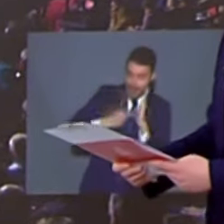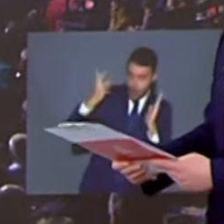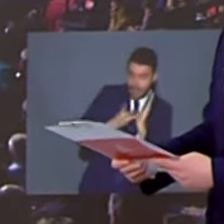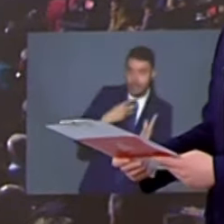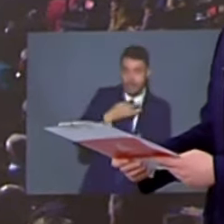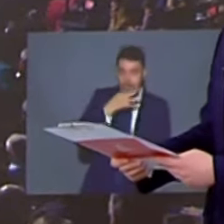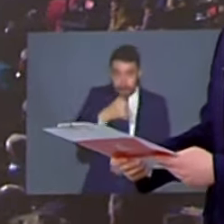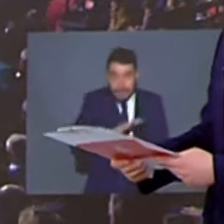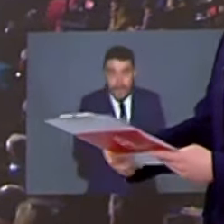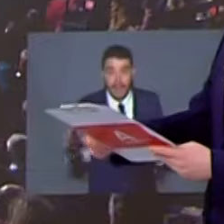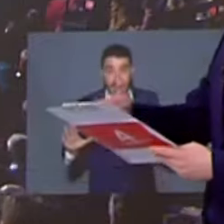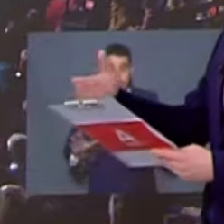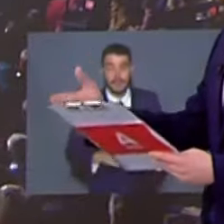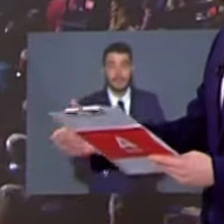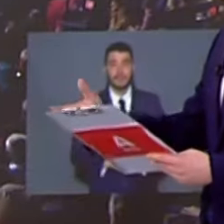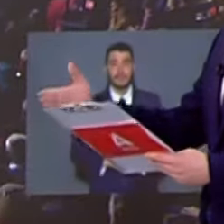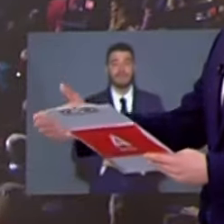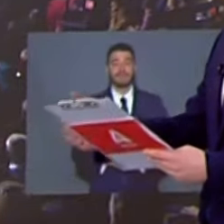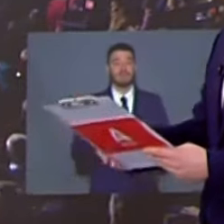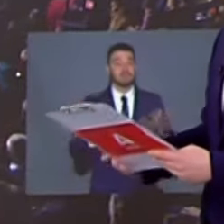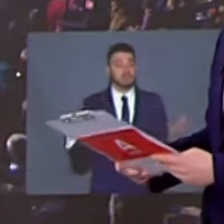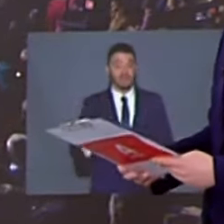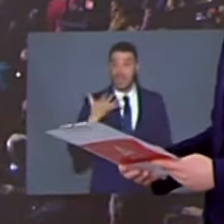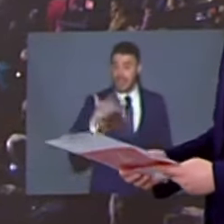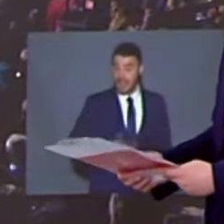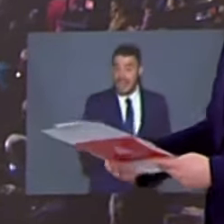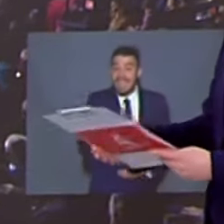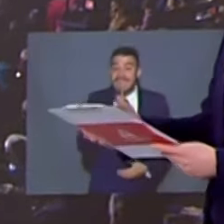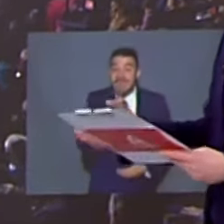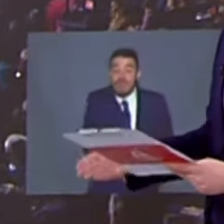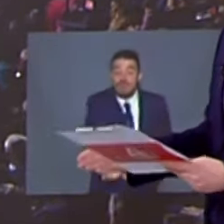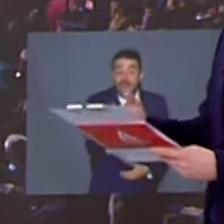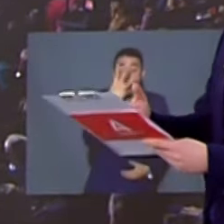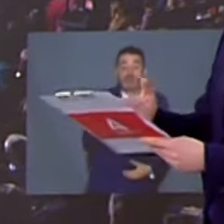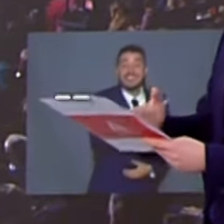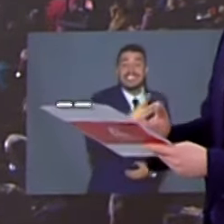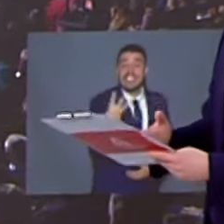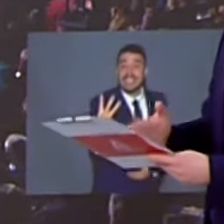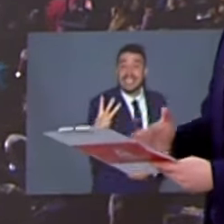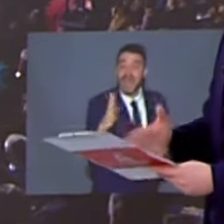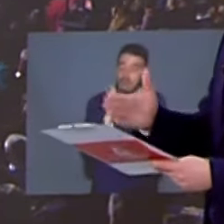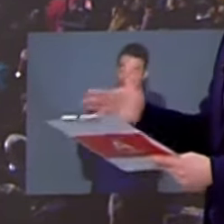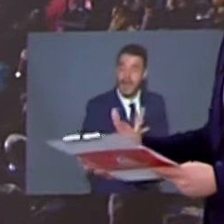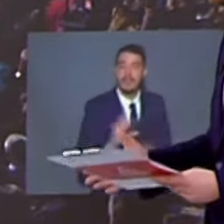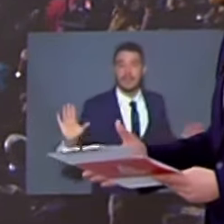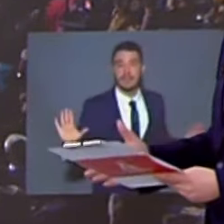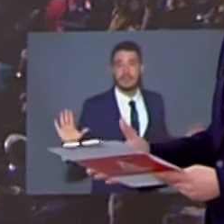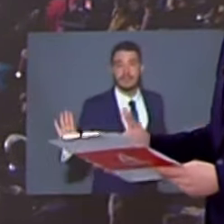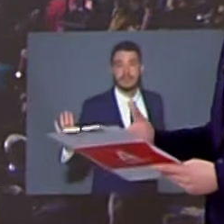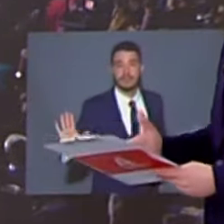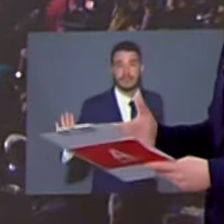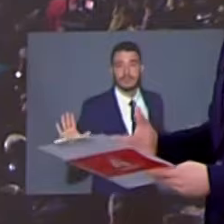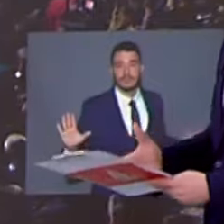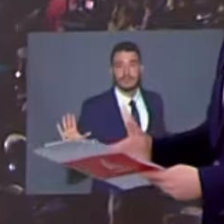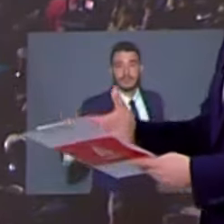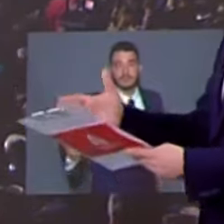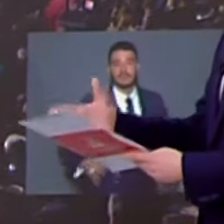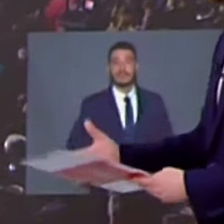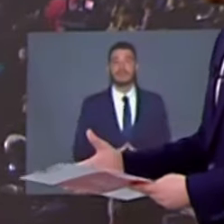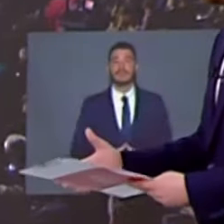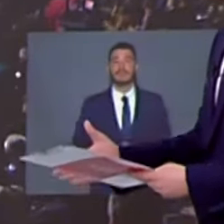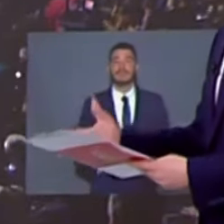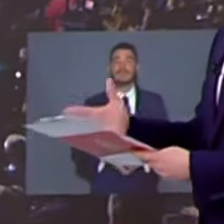του Στέφανου Κασελάκη. Τώρα η πλευρά του Σοκράτη Φάμελου και του Νίκου Παπά ξεκαθάριζαν ότι η πρόταση που κατέθεσαν ήταν η πρόταση